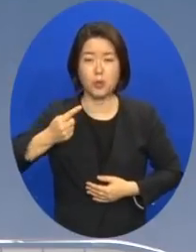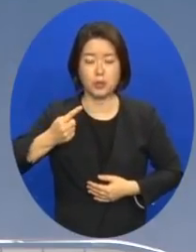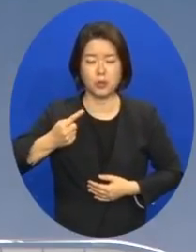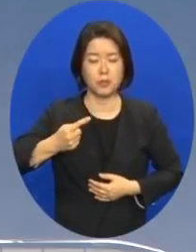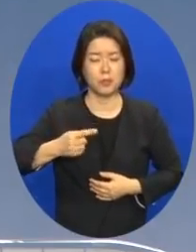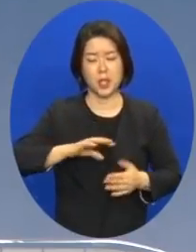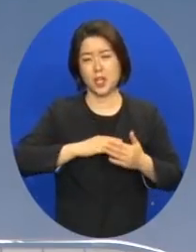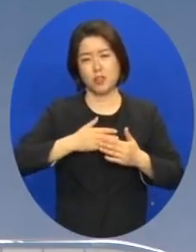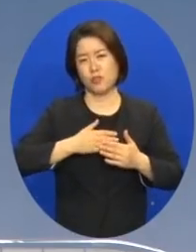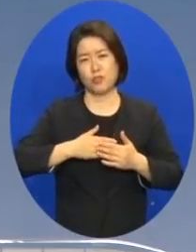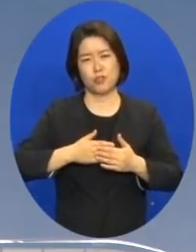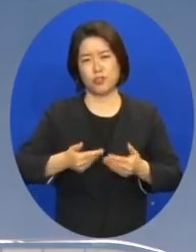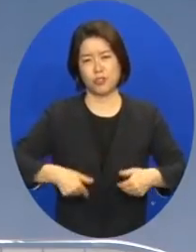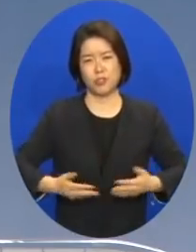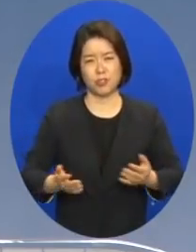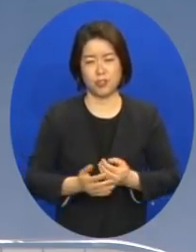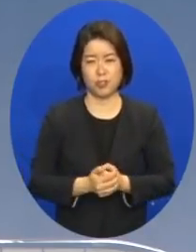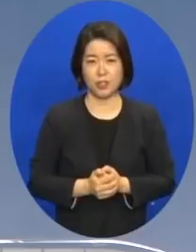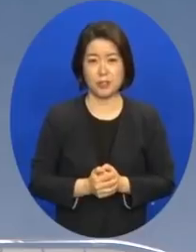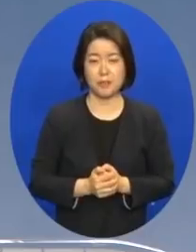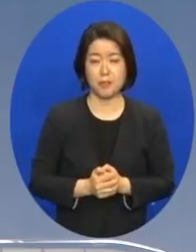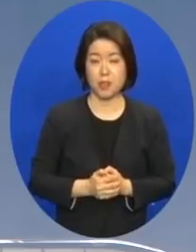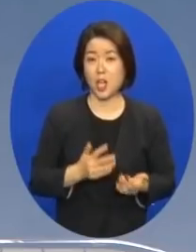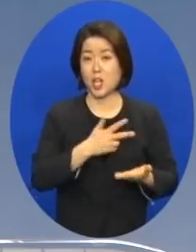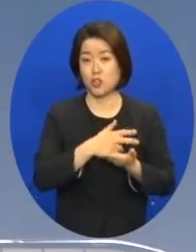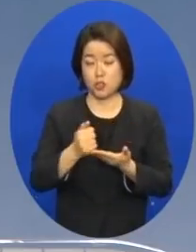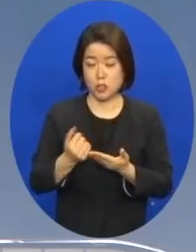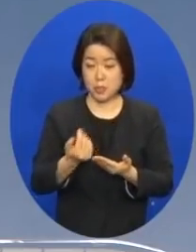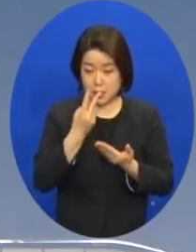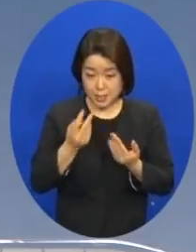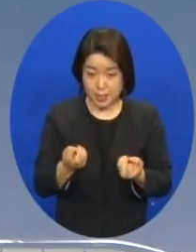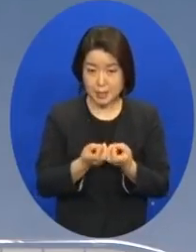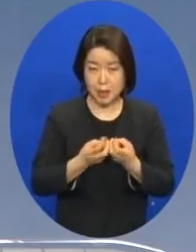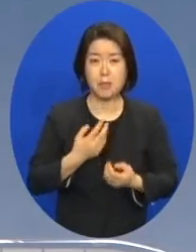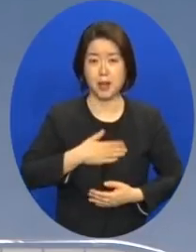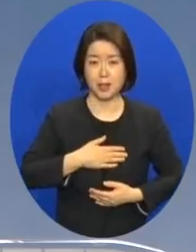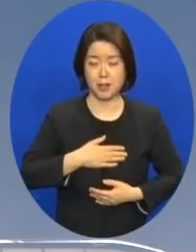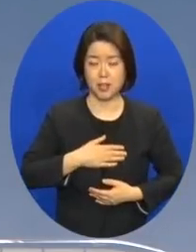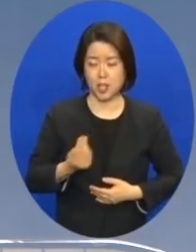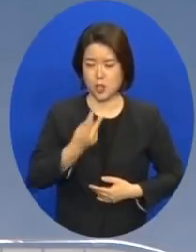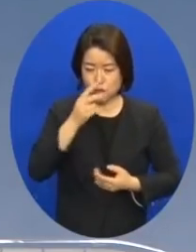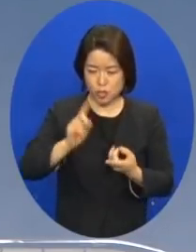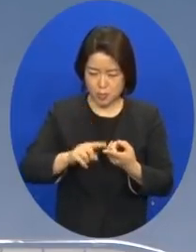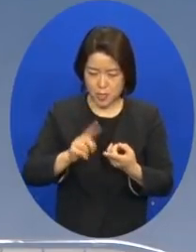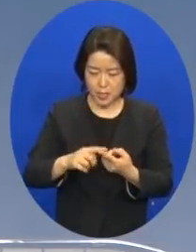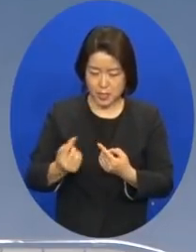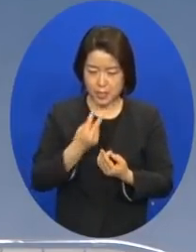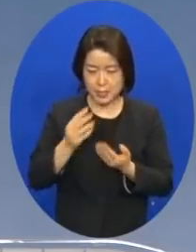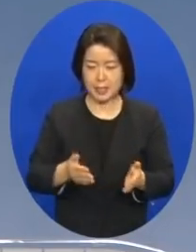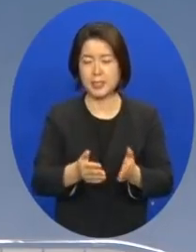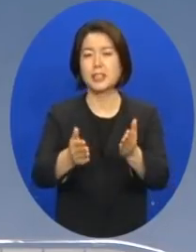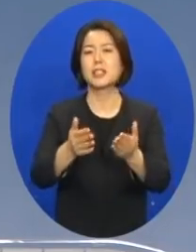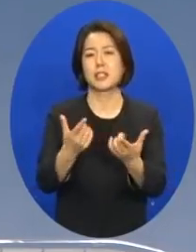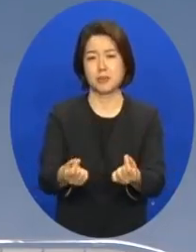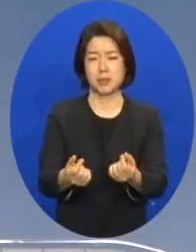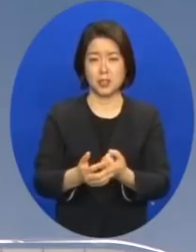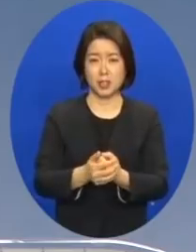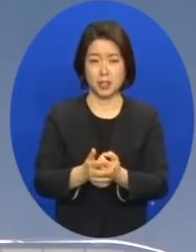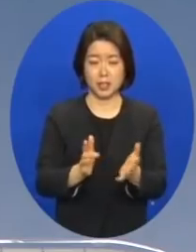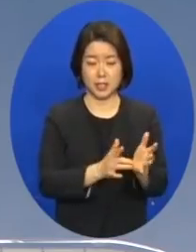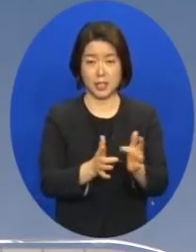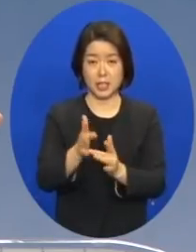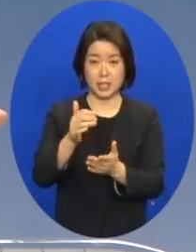없습니다. 주님은 살 길을 아십니다. 주님이 살 길 그 자체이십니다. 예수 동행